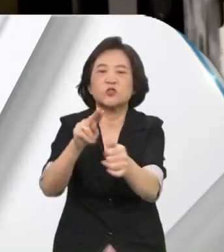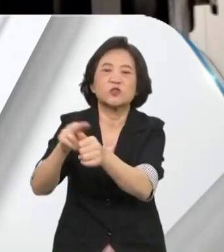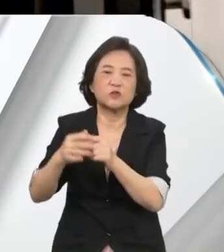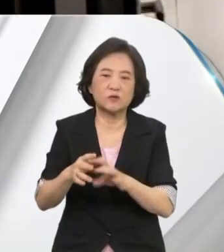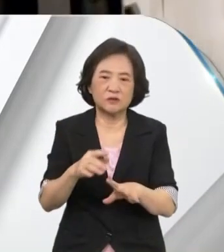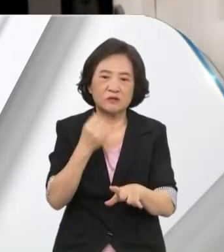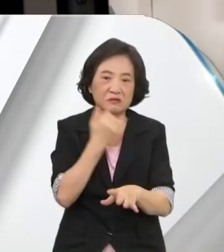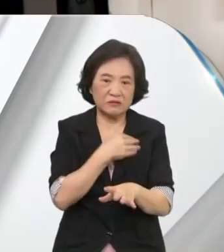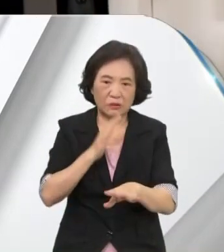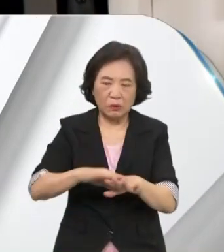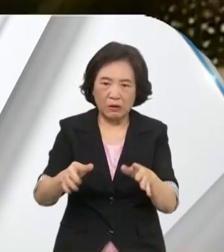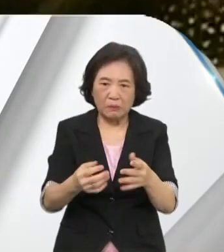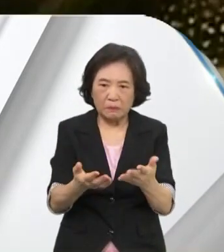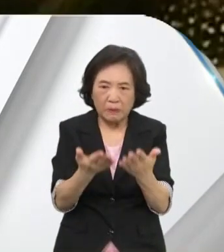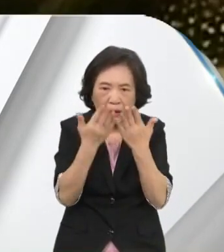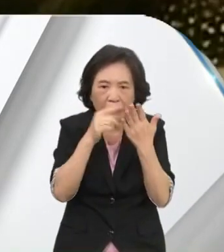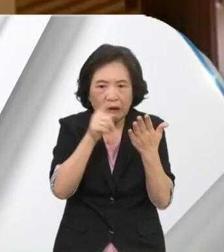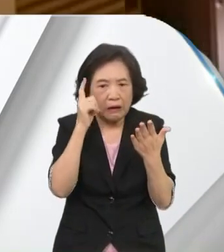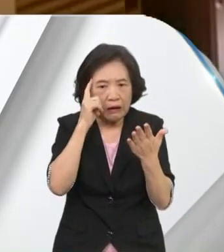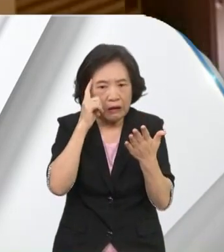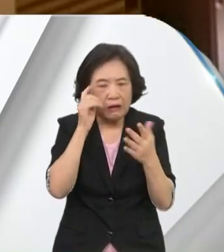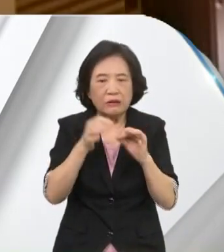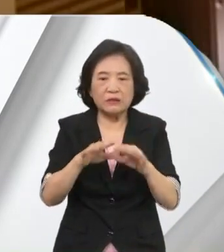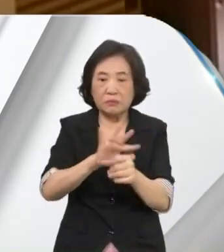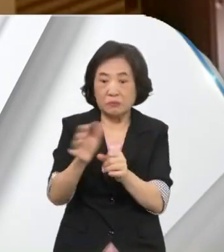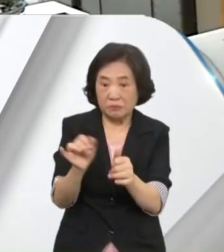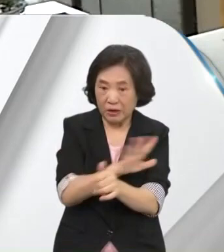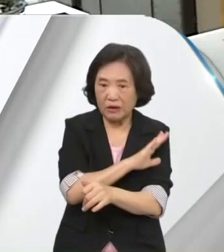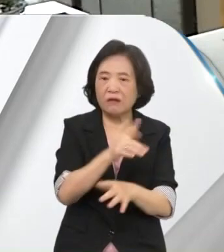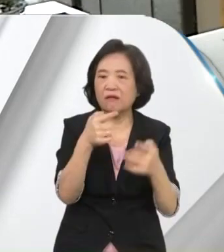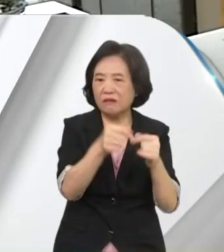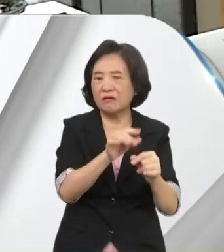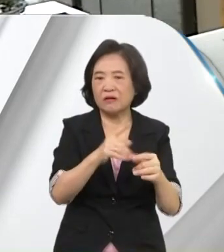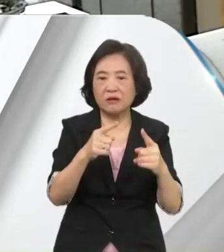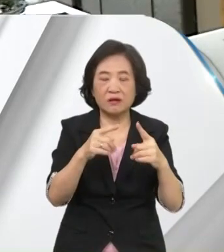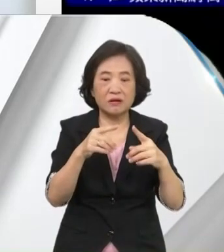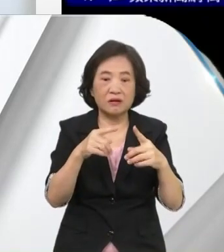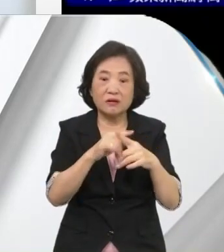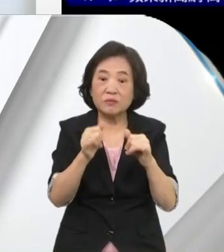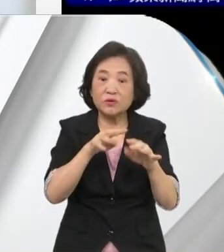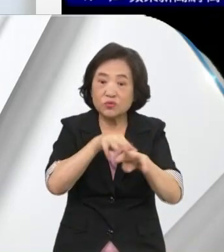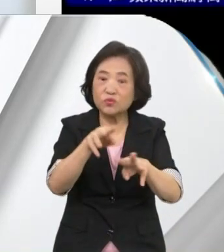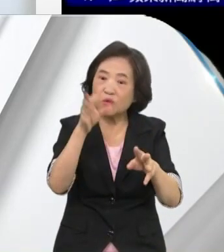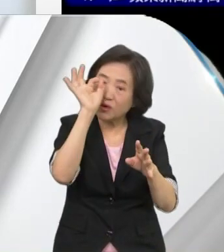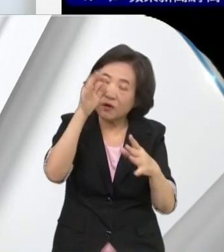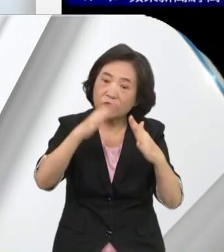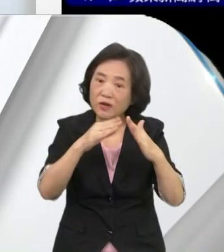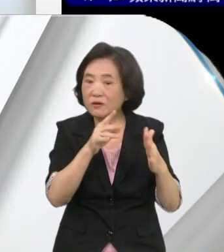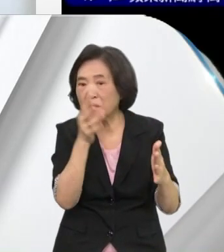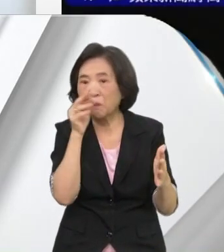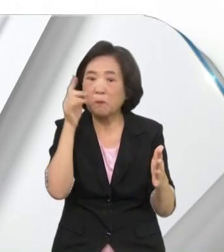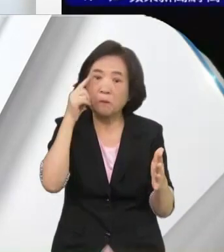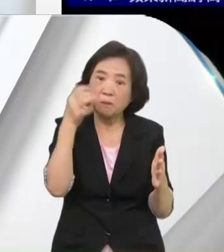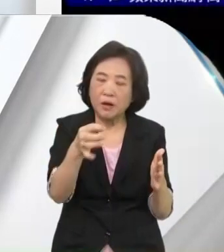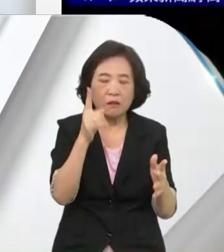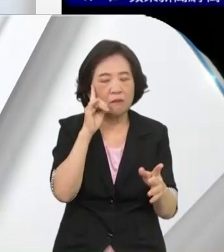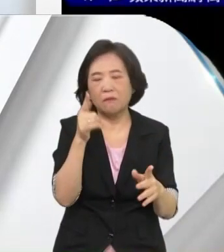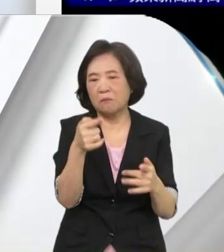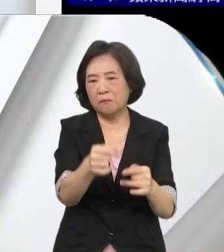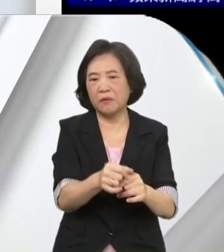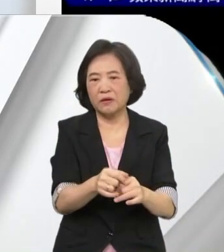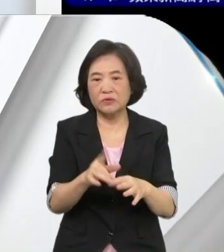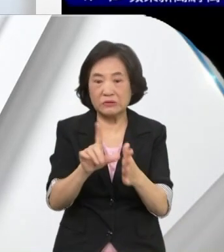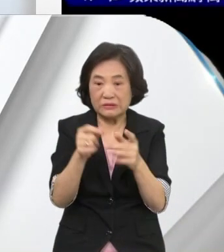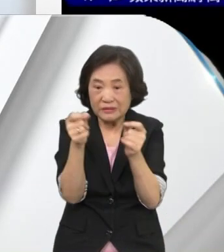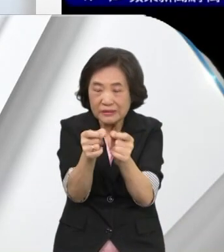续的一些浮现它的一个效应，是在疫情当然也减少了。民众外出看屋的这个部分，所以短期之